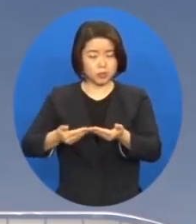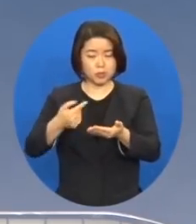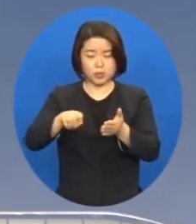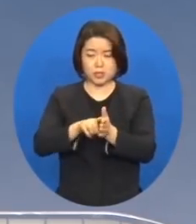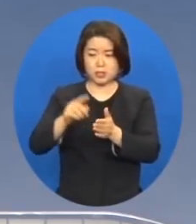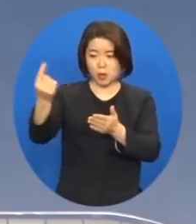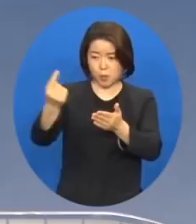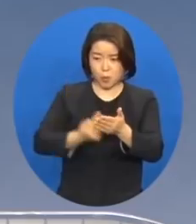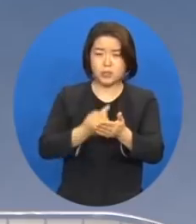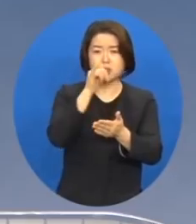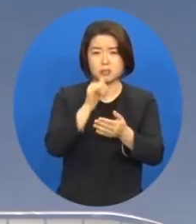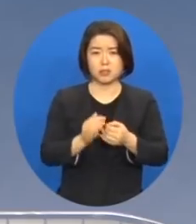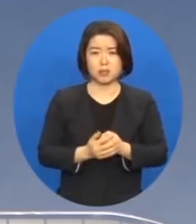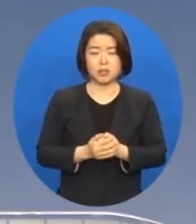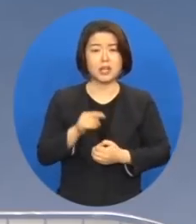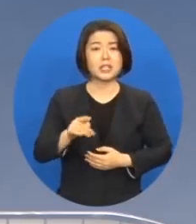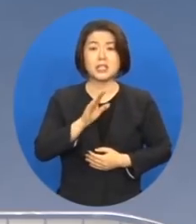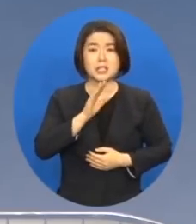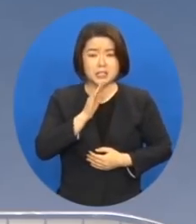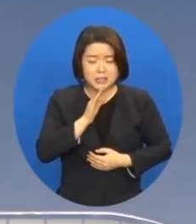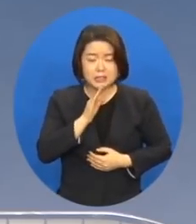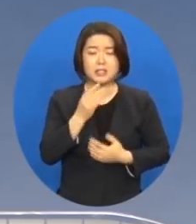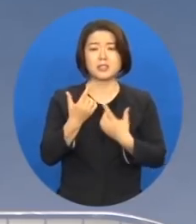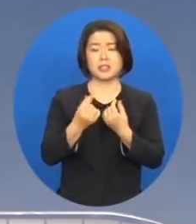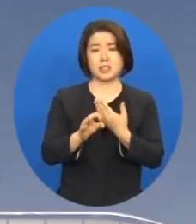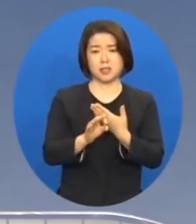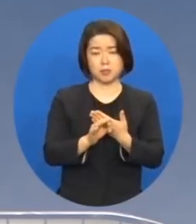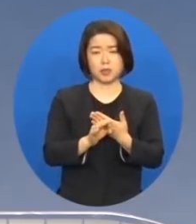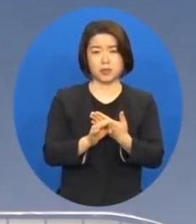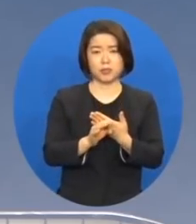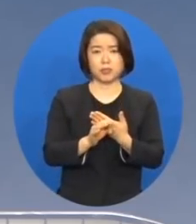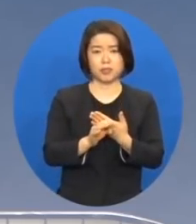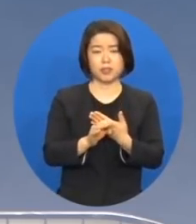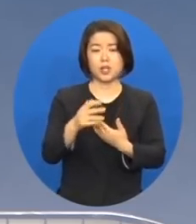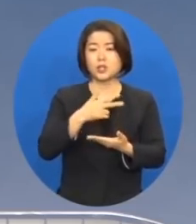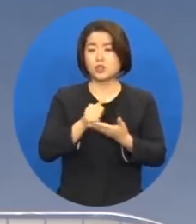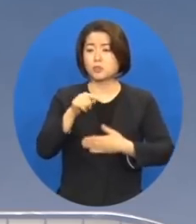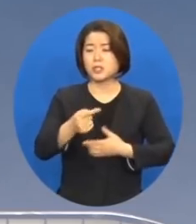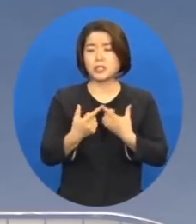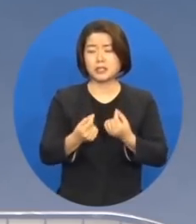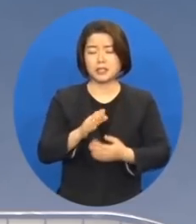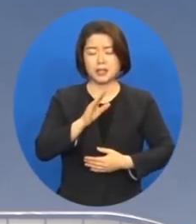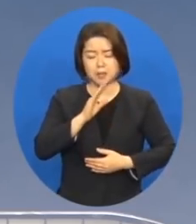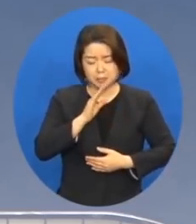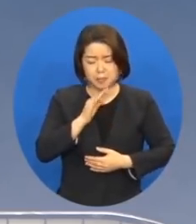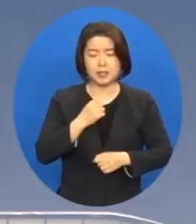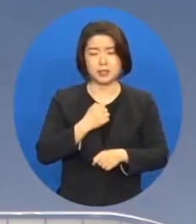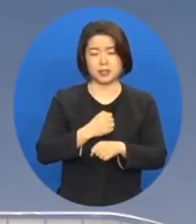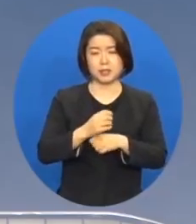오셨어요. 이것이 진짜 사실이라면, 주님이 정말 그렇게 하신 거라면